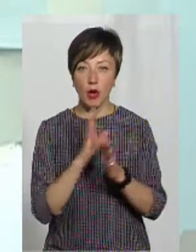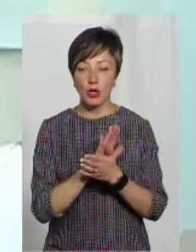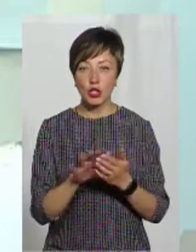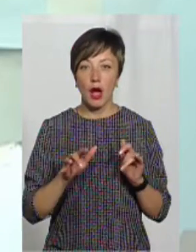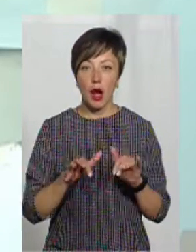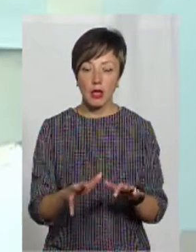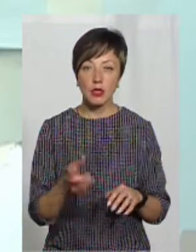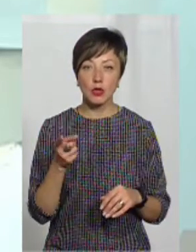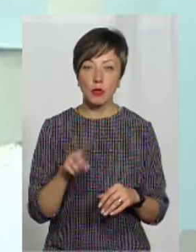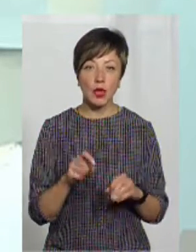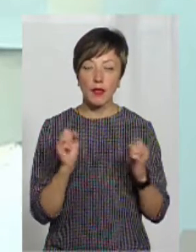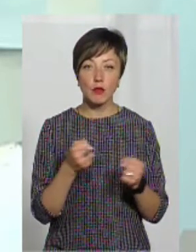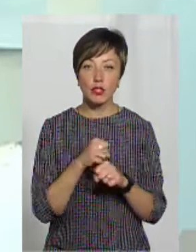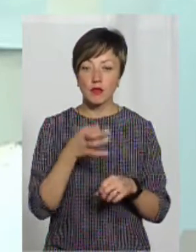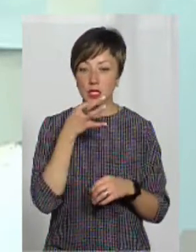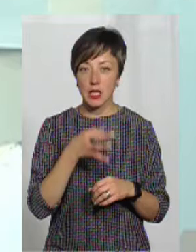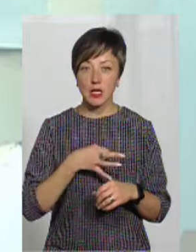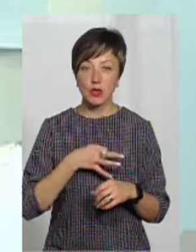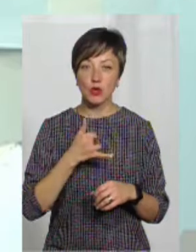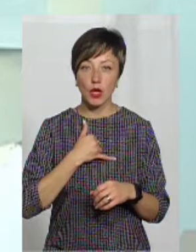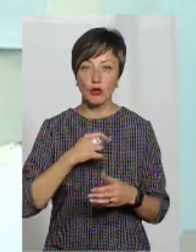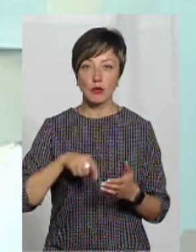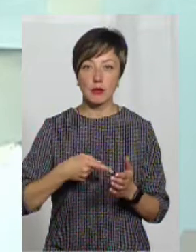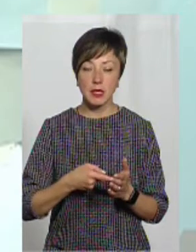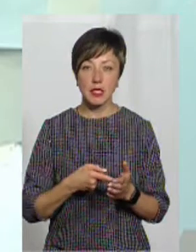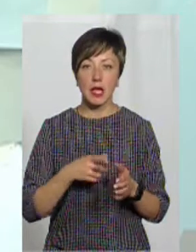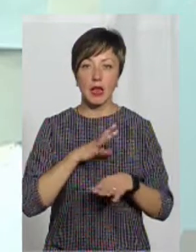екологічні акції. Тобто, ну, неможливо сказати, що в нашому місті